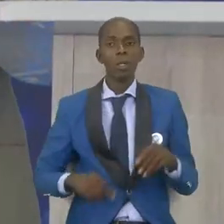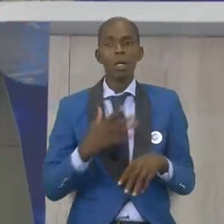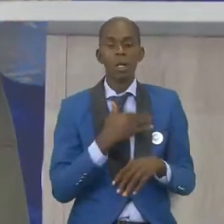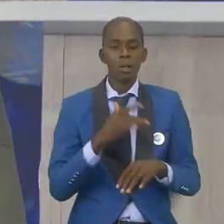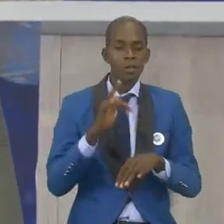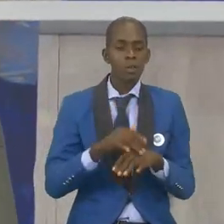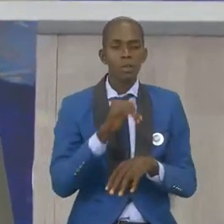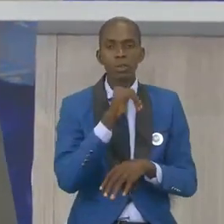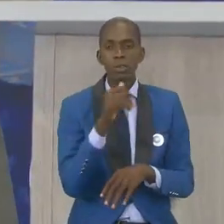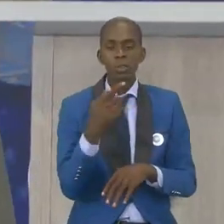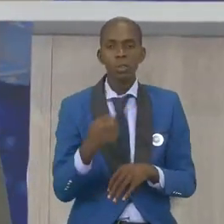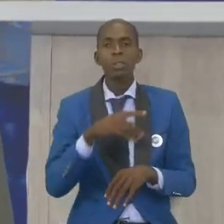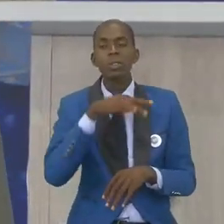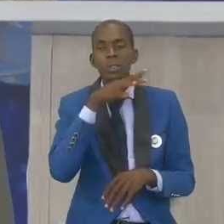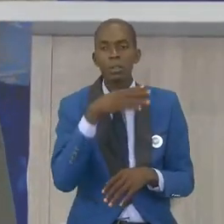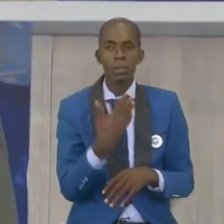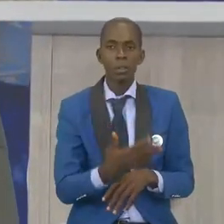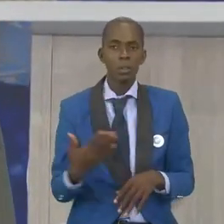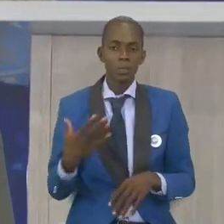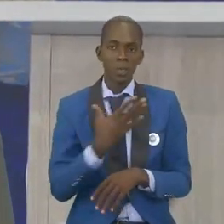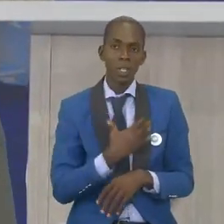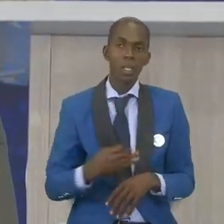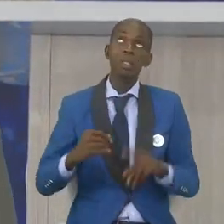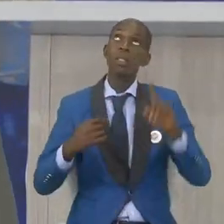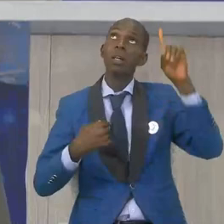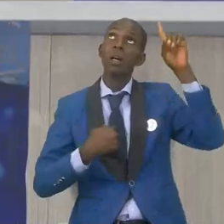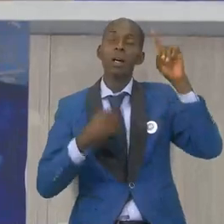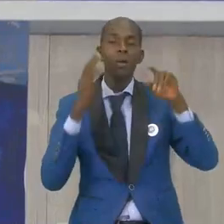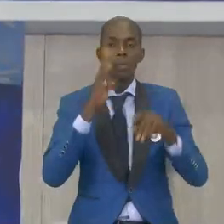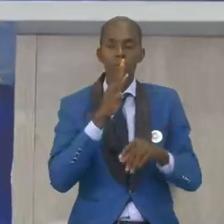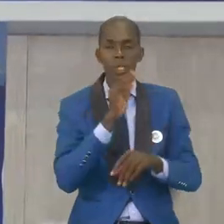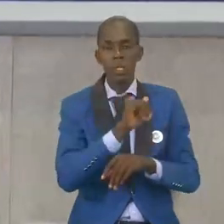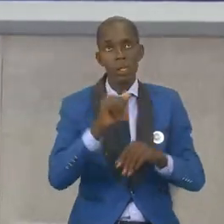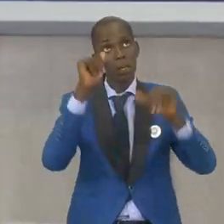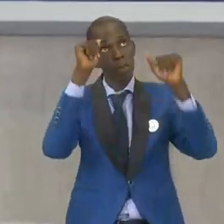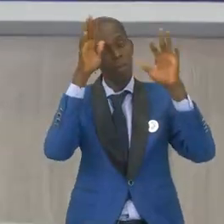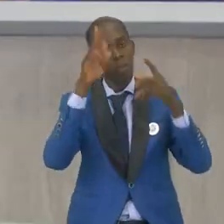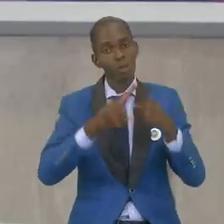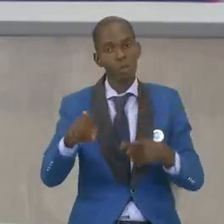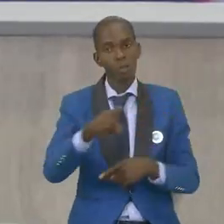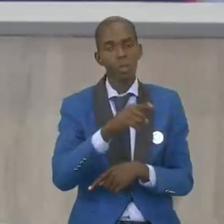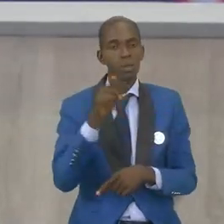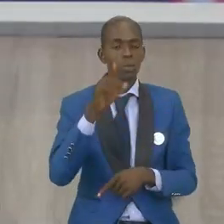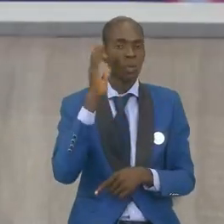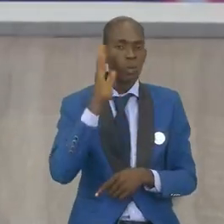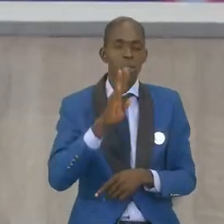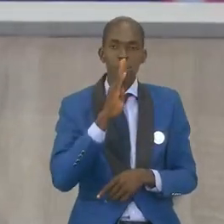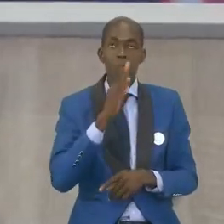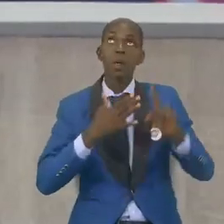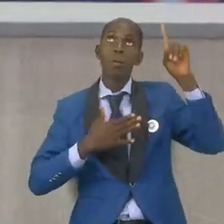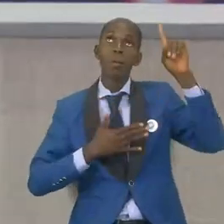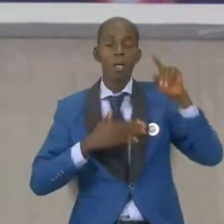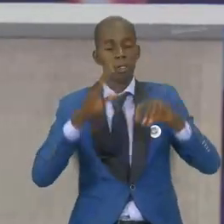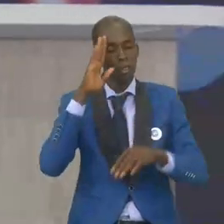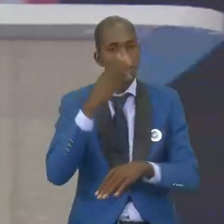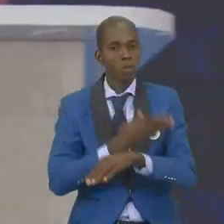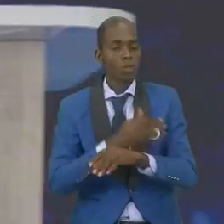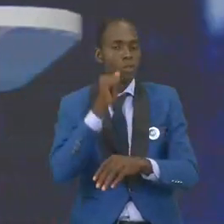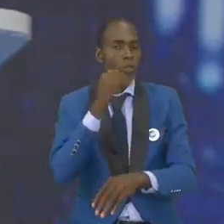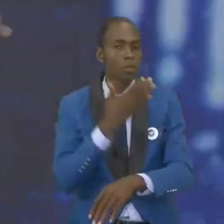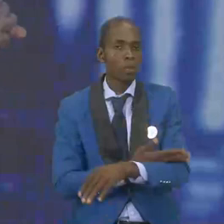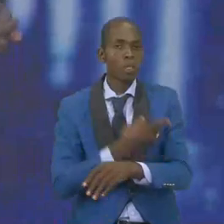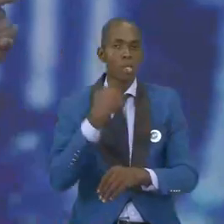sortez du milieu d'eux et séparez-vous. » Dit le Seigneur, ne touchez pas ce qui est impur, et je serai pour vous un père, et